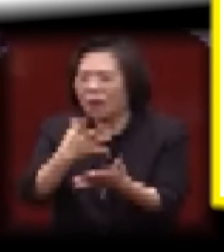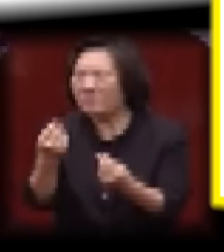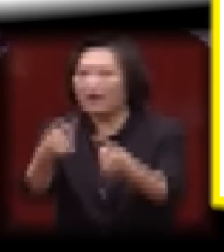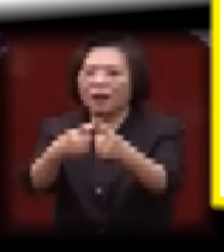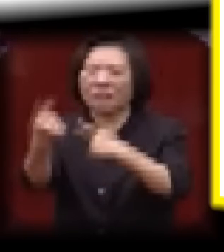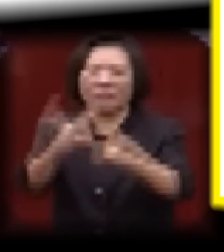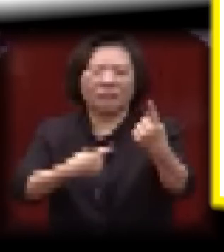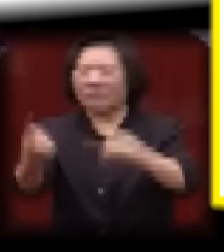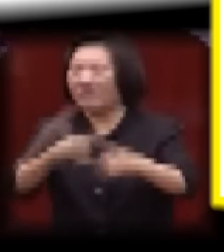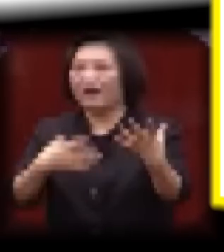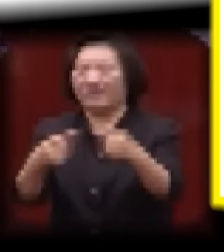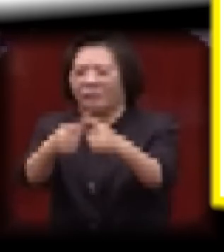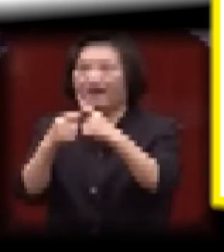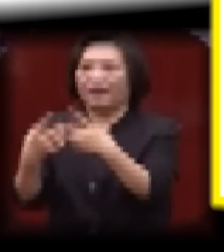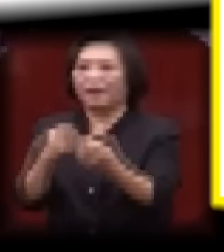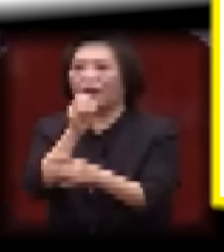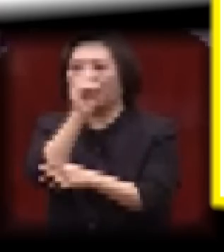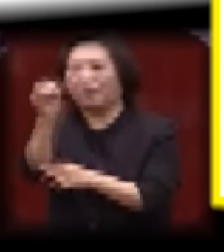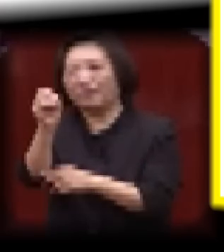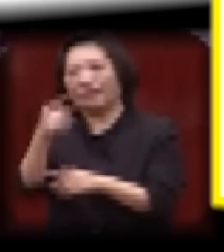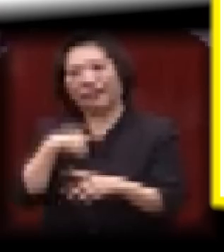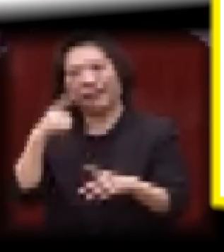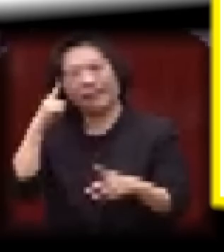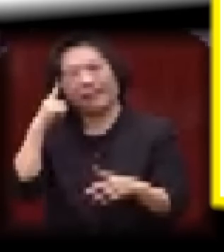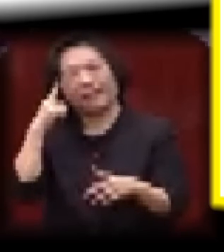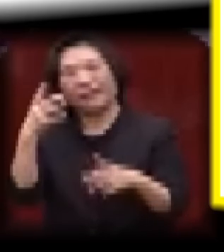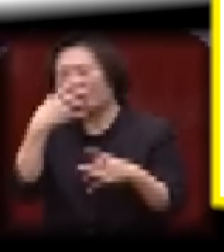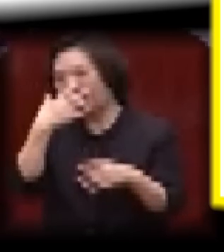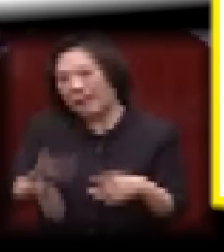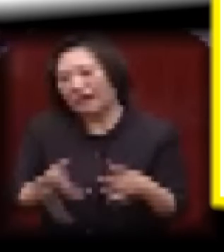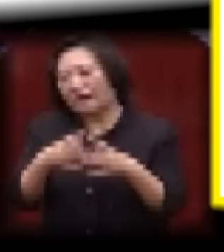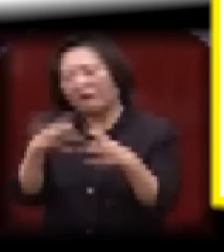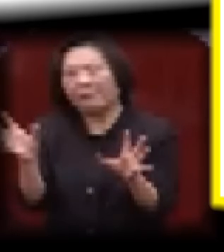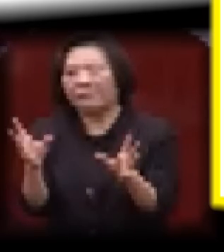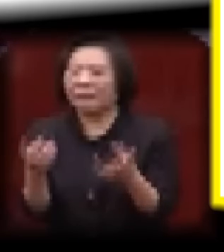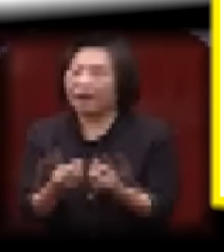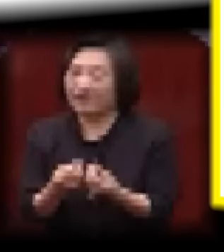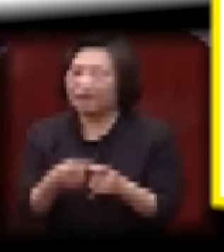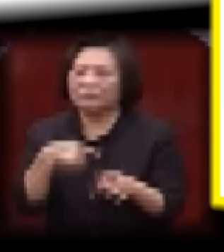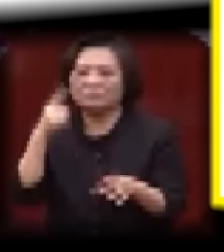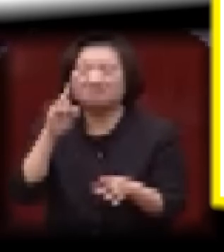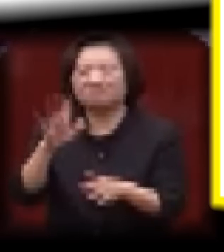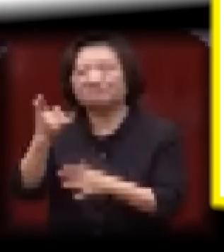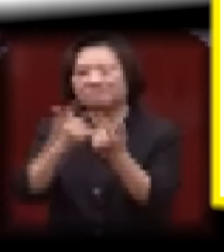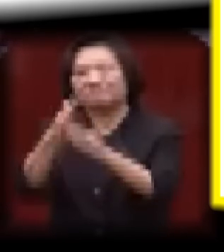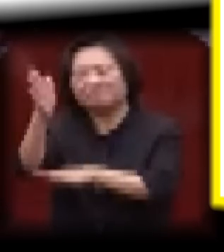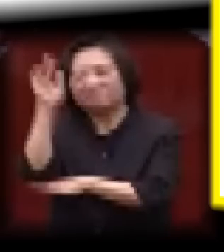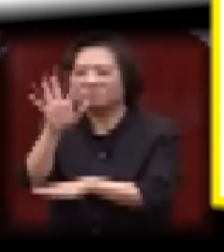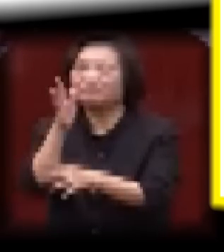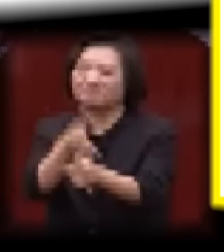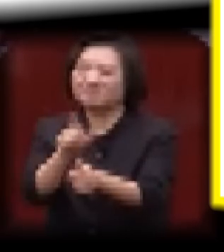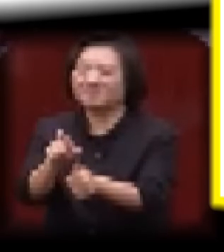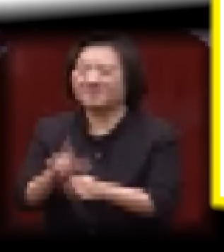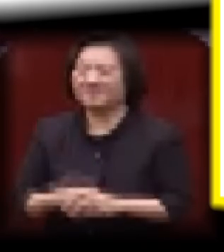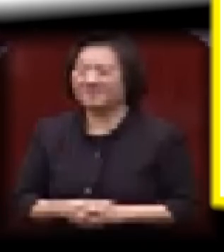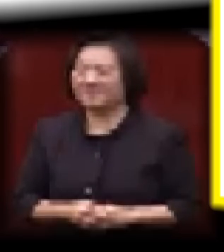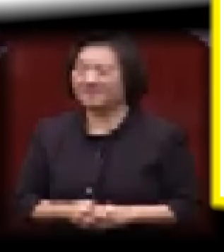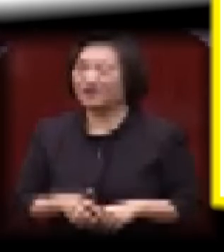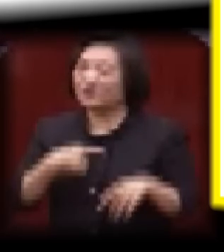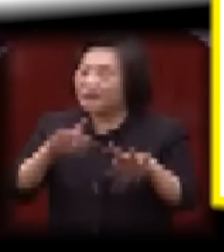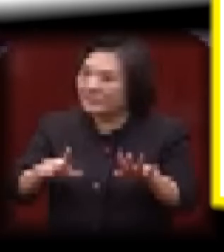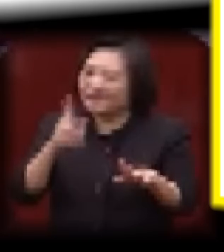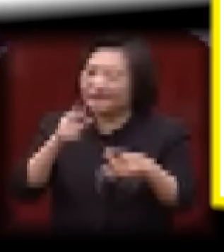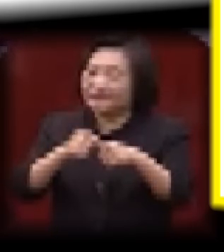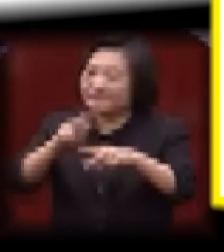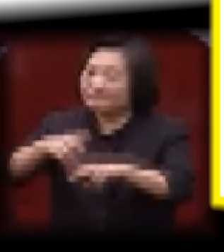设计还是有问题的。所以我们还是面对问题是解决问题的第一步。我们最近又把这个公宅的这个 供给的预付款制度跟这个预